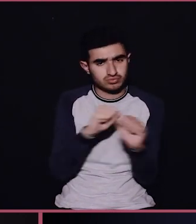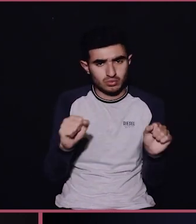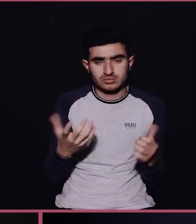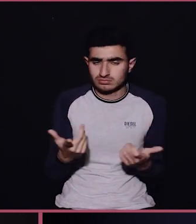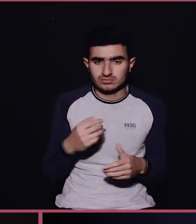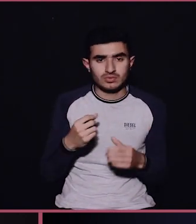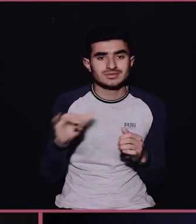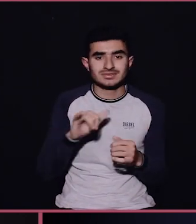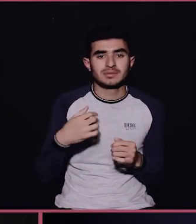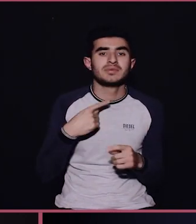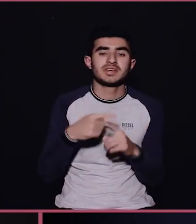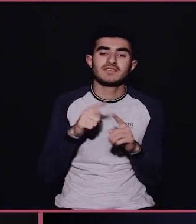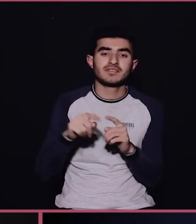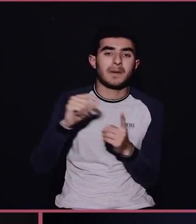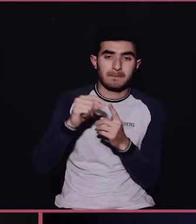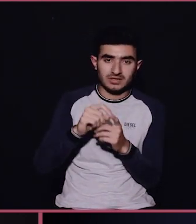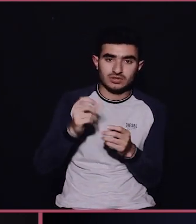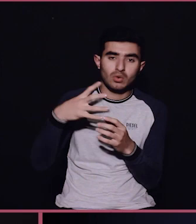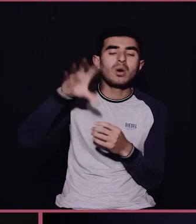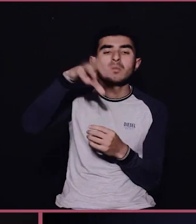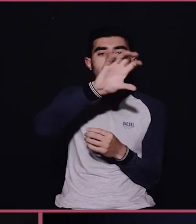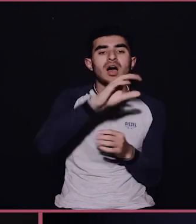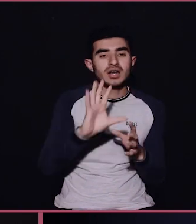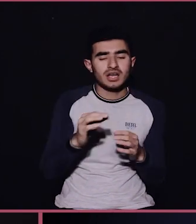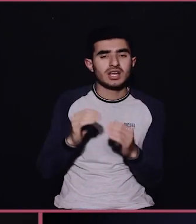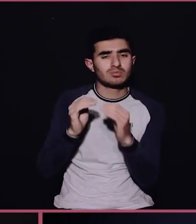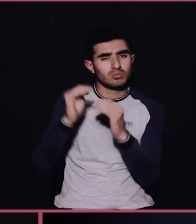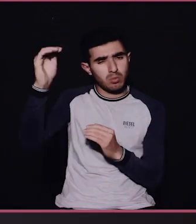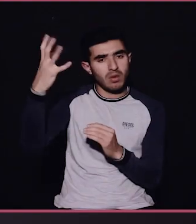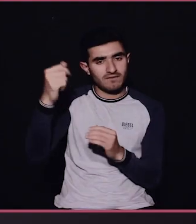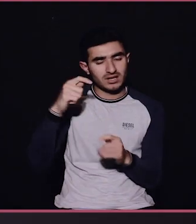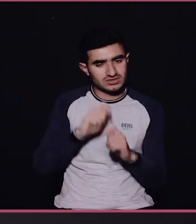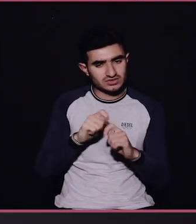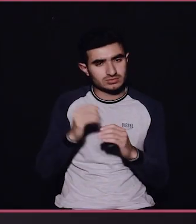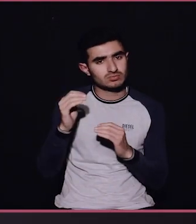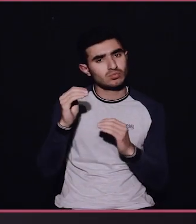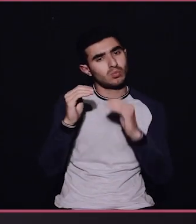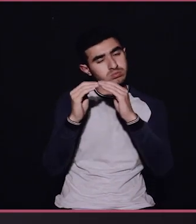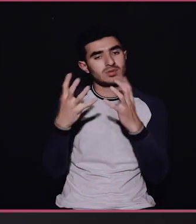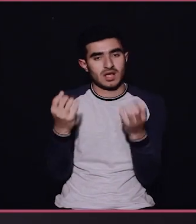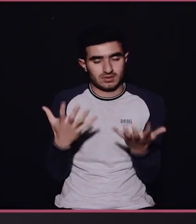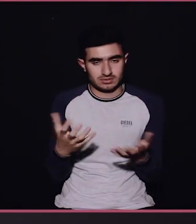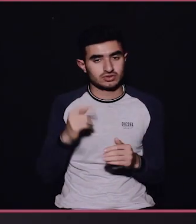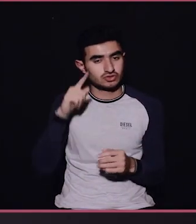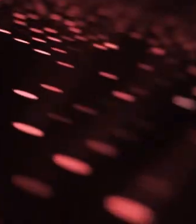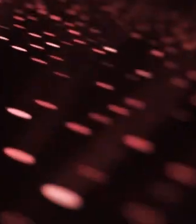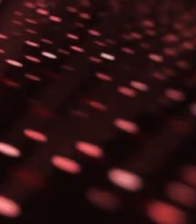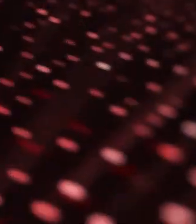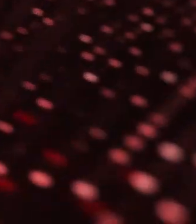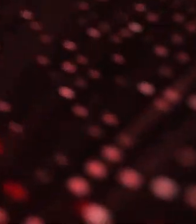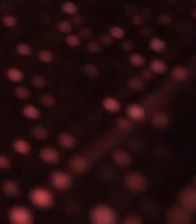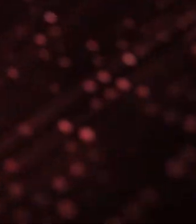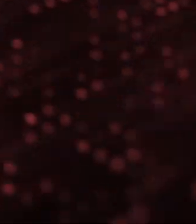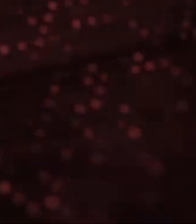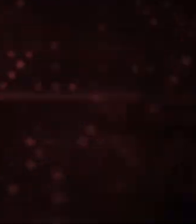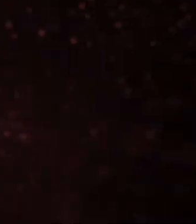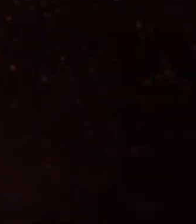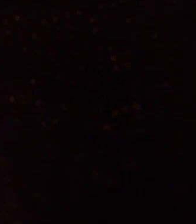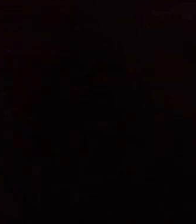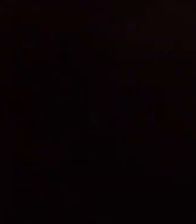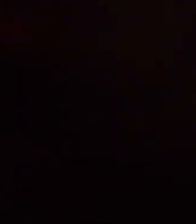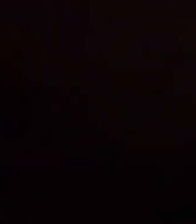چانس رائٹ ناؤ ٹو کلوز دا گیپ جو پاکستان اور ڈیولپڈ اکانومیز کے درمیان ای کامرس کی ٹرمز میں بہت بڑا گیپ ایک بن گیا.